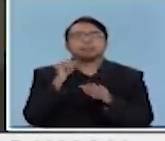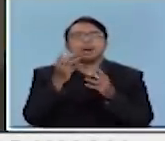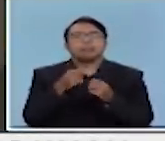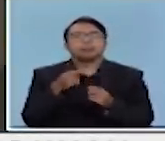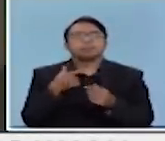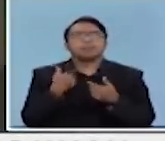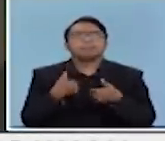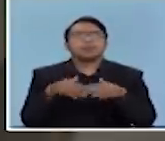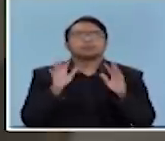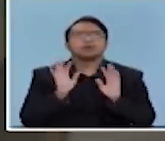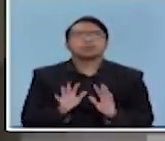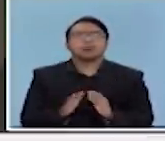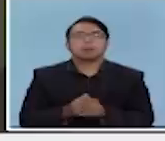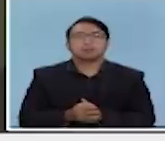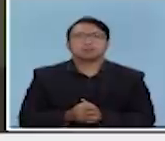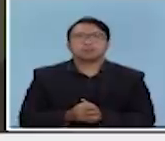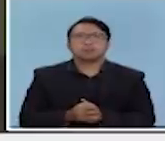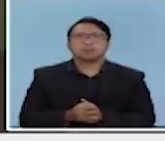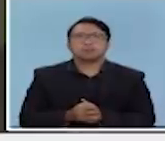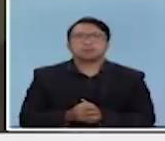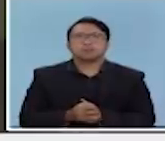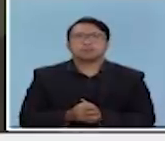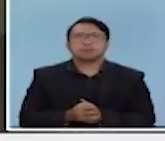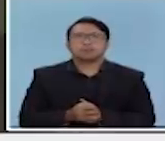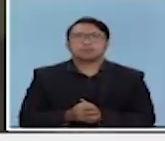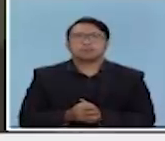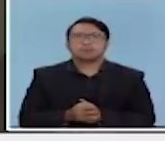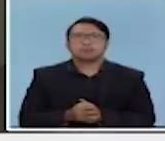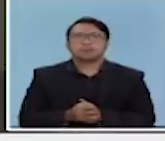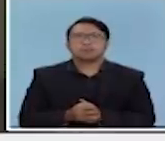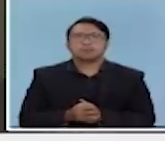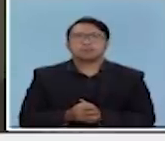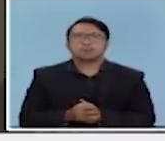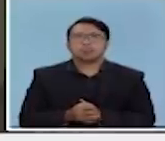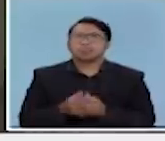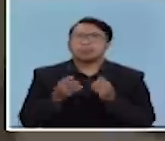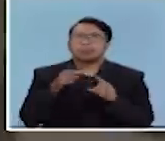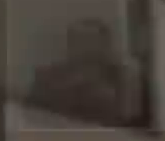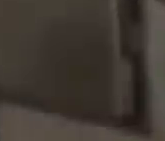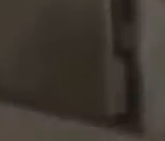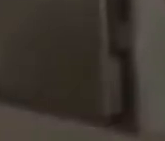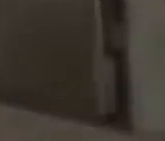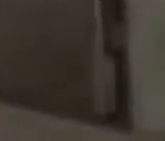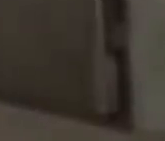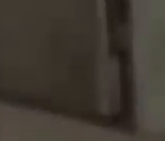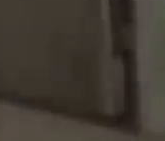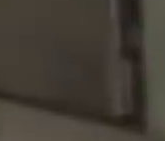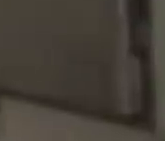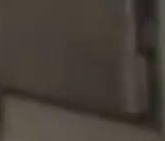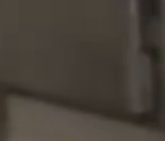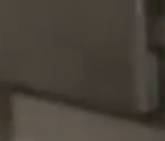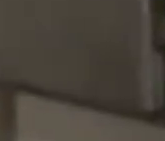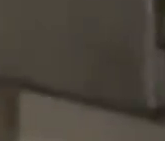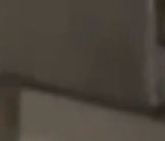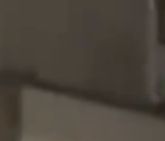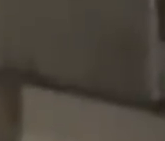jalan solusinya yang terbaik, kan. Supaya dia bisa... Ya, termasuk jadi pelajaran lah untuk dia, kan, ke depan.